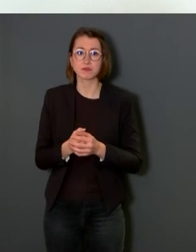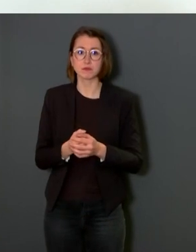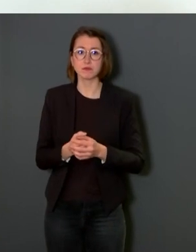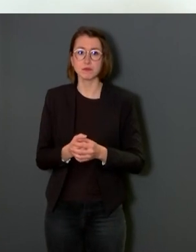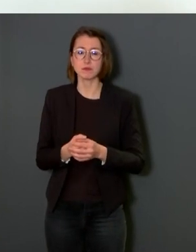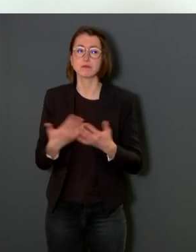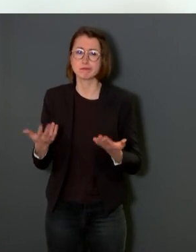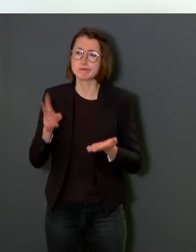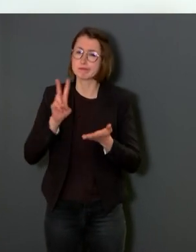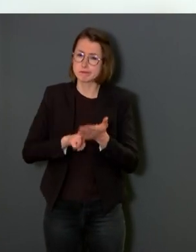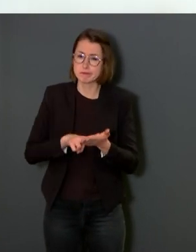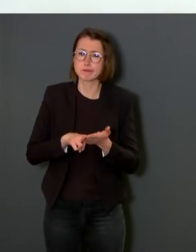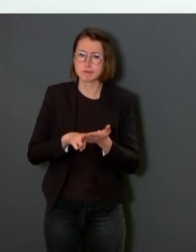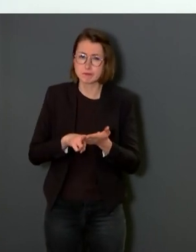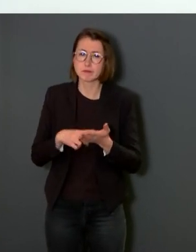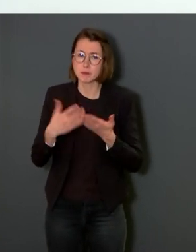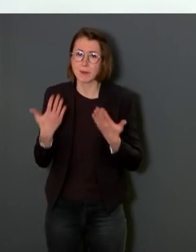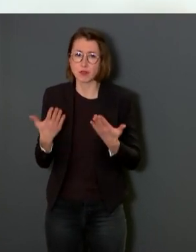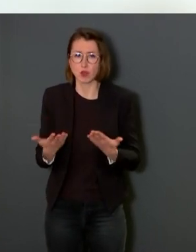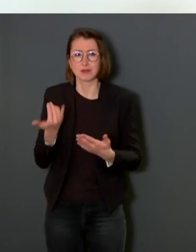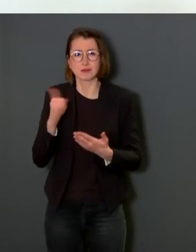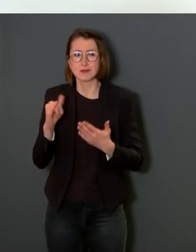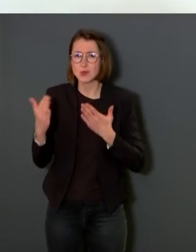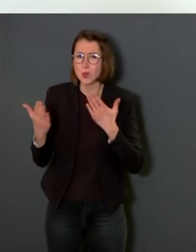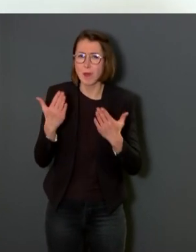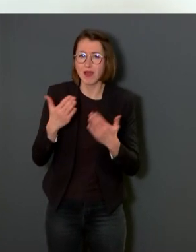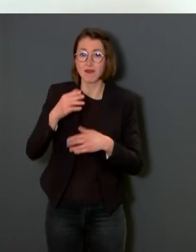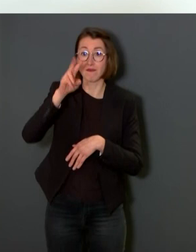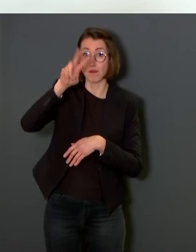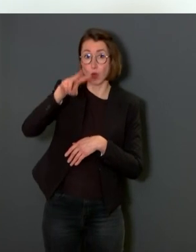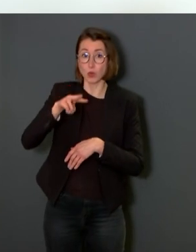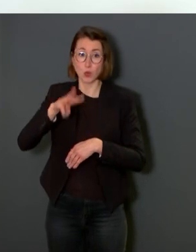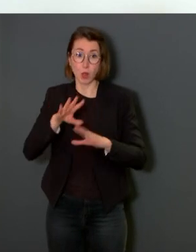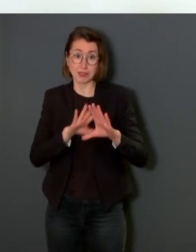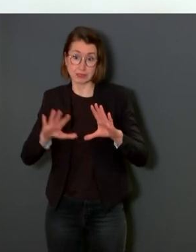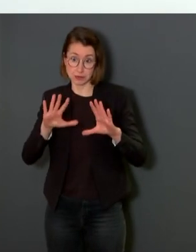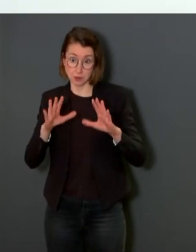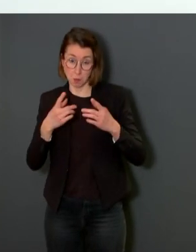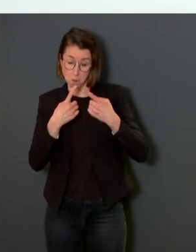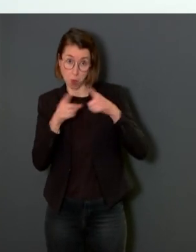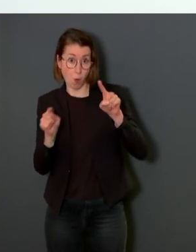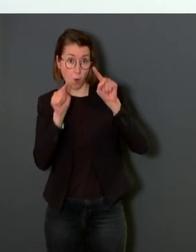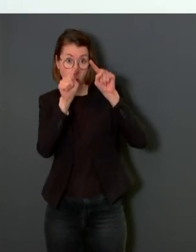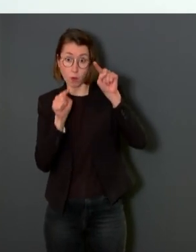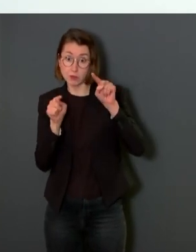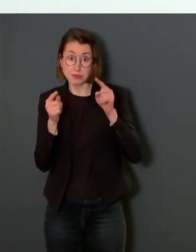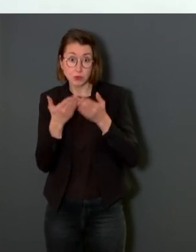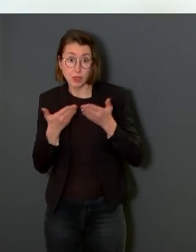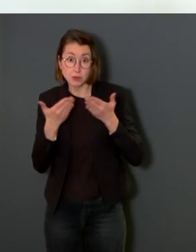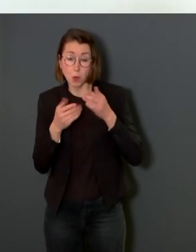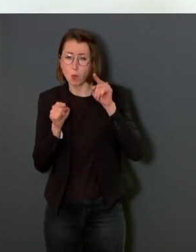significative maintenant avec nos amis de Flandre et d'ailleurs le ministre-président de la